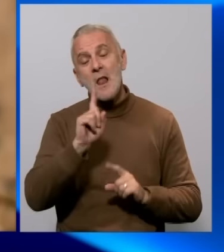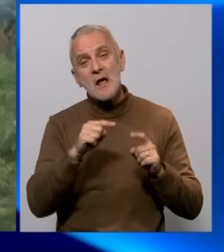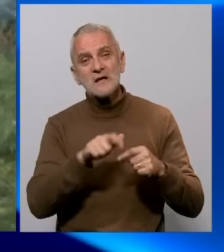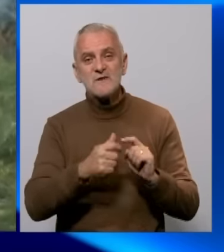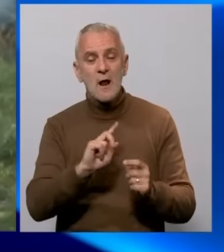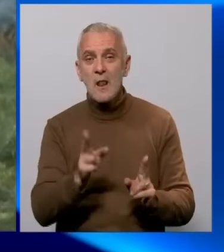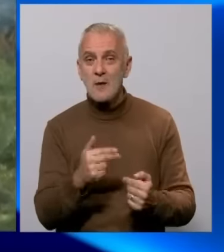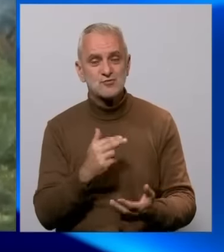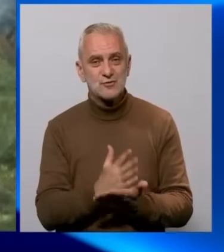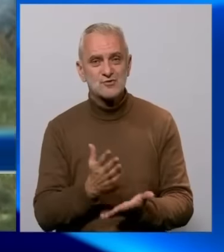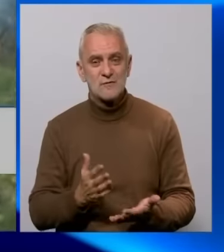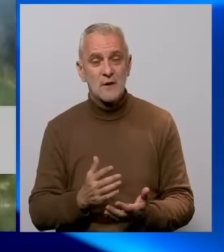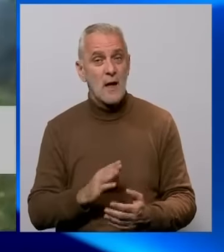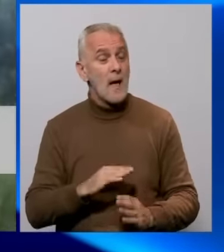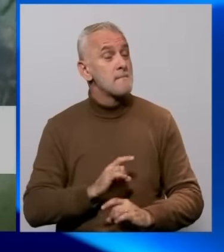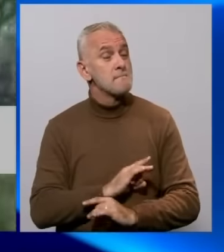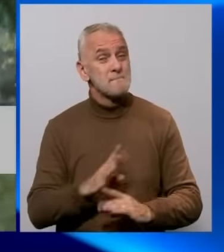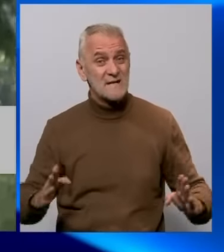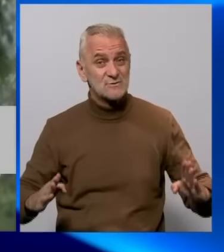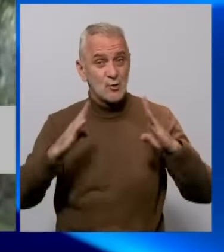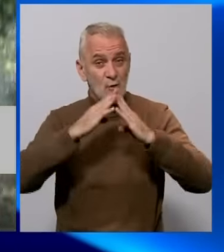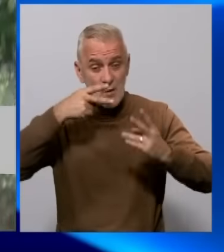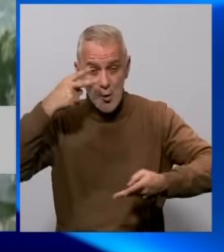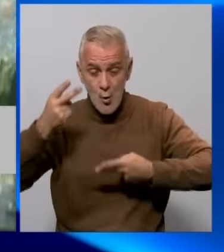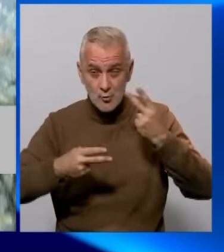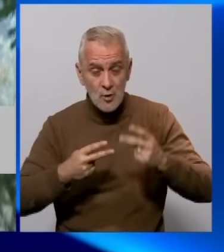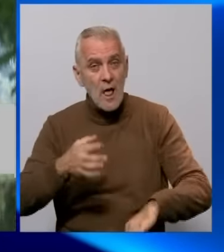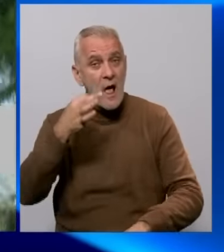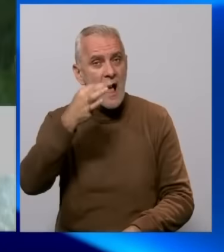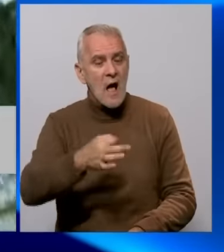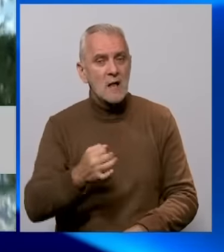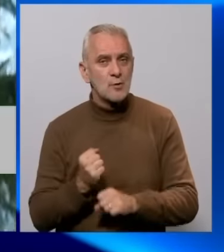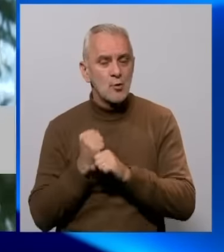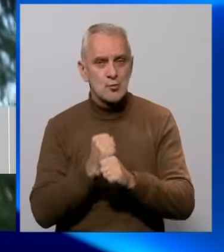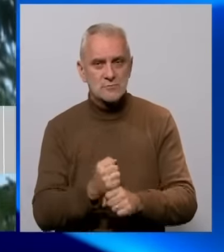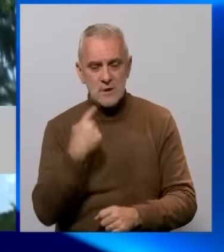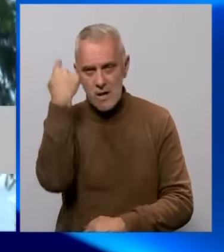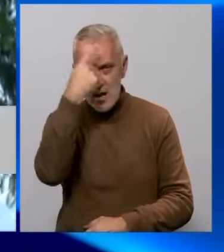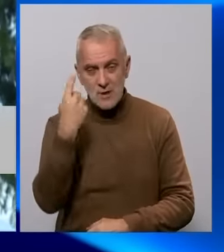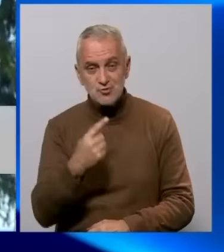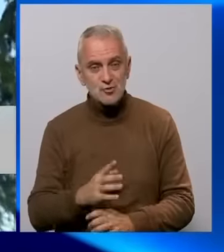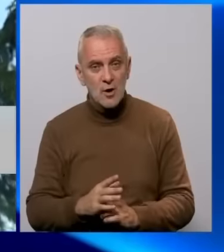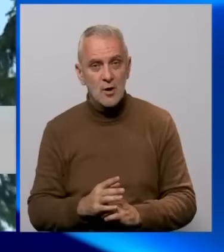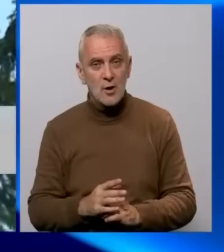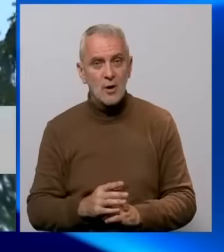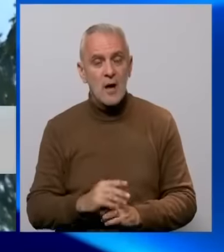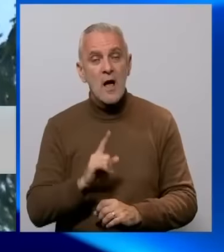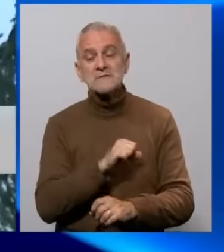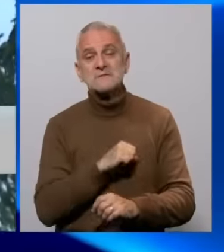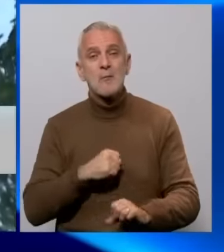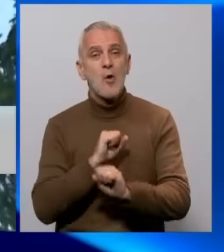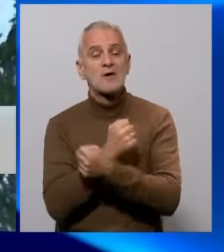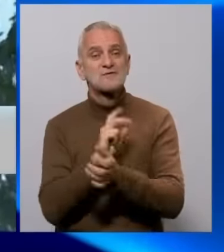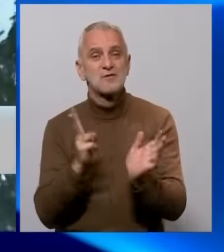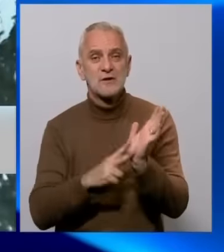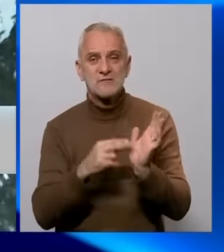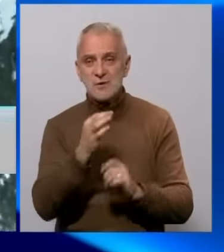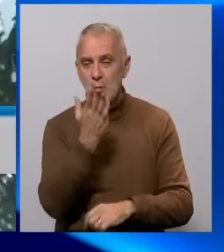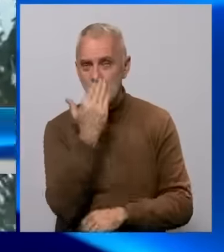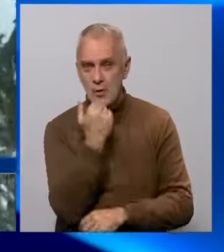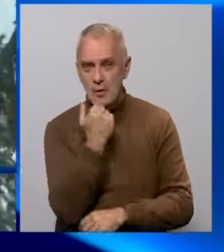dešavaju. Bez krovne kontrole ovog značajnog resursa kantoni su donijeli vlastite, kakve takve, izuzev Hercegovačko-neretvanskog